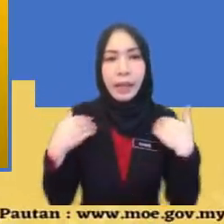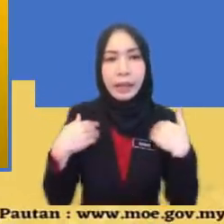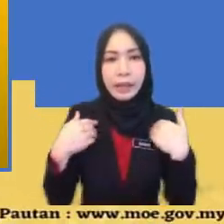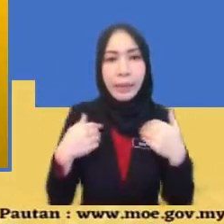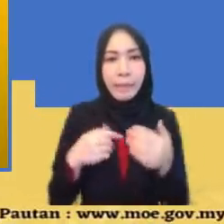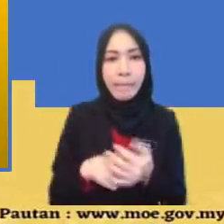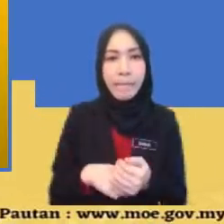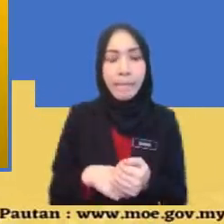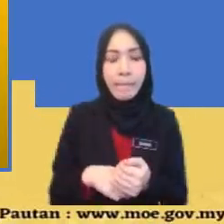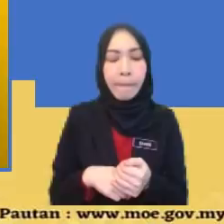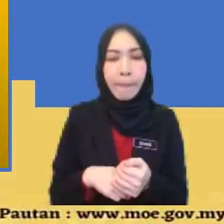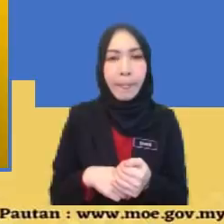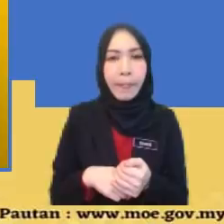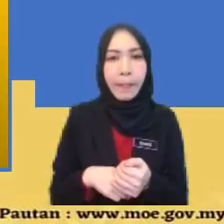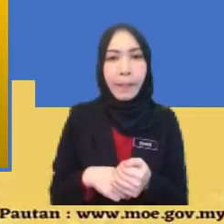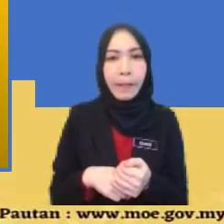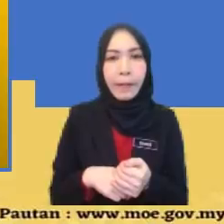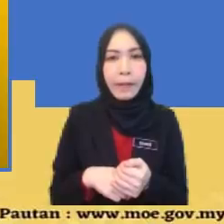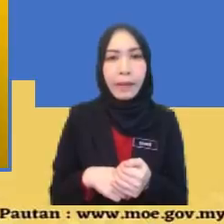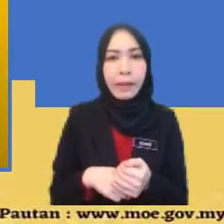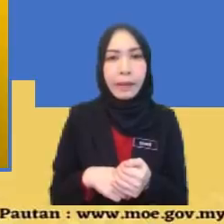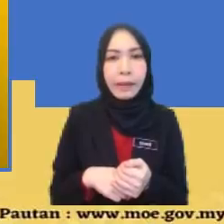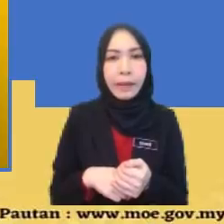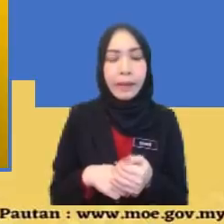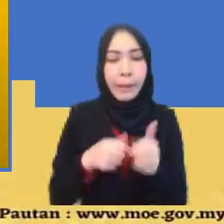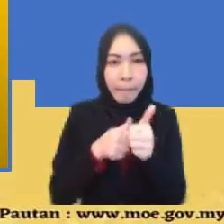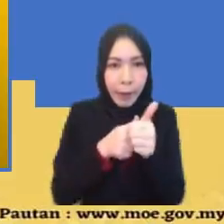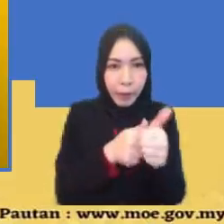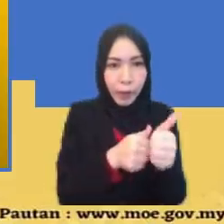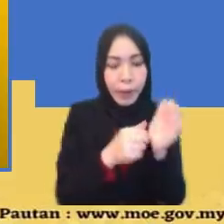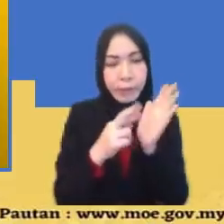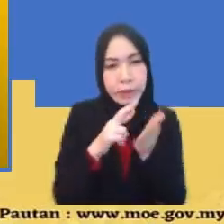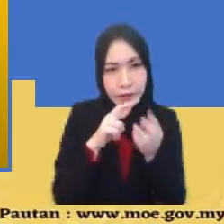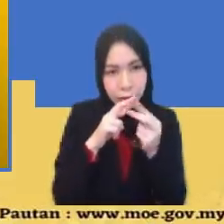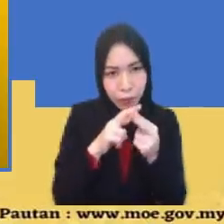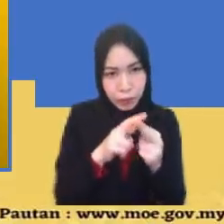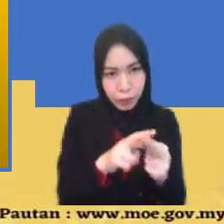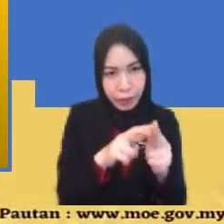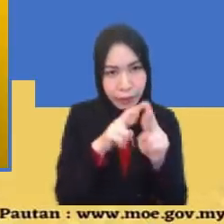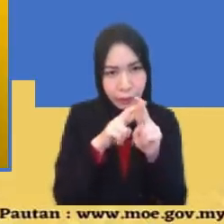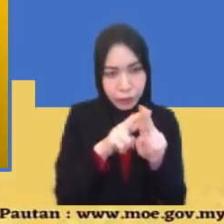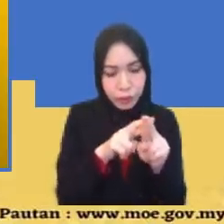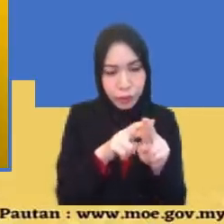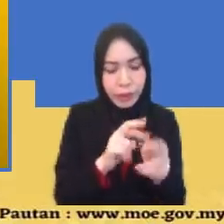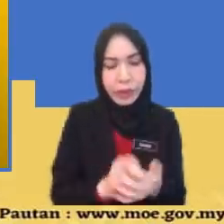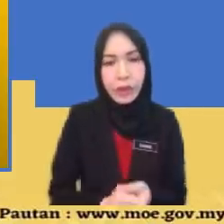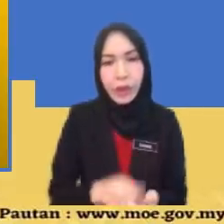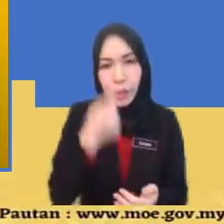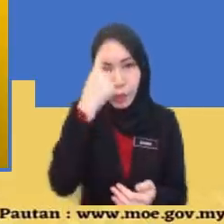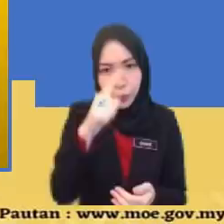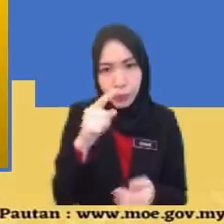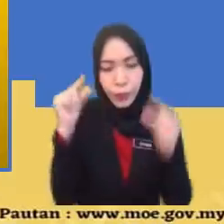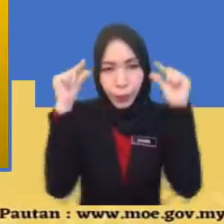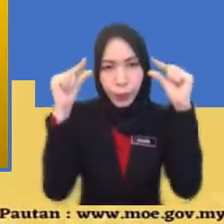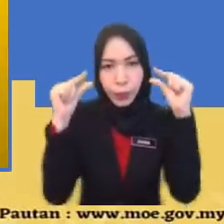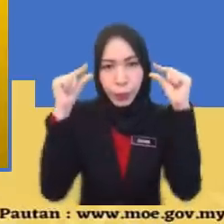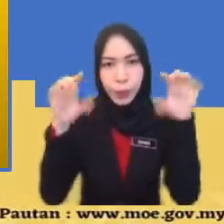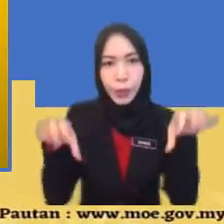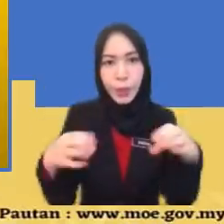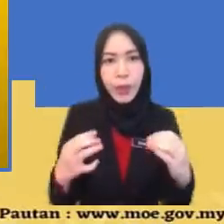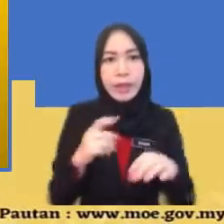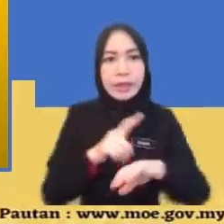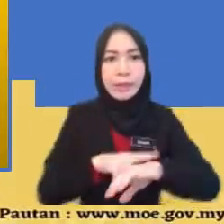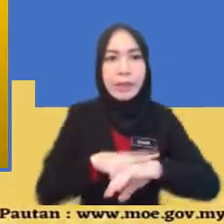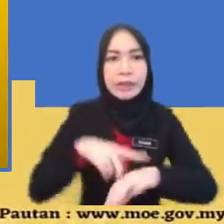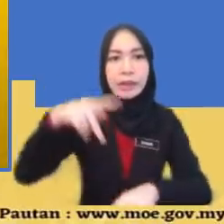bahagian pembangunan kurikulum GPM untuk membantu guru-guru dalam melaksanakan PBD semester VII DPR sama ada